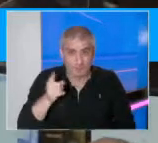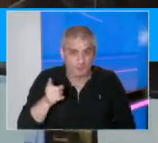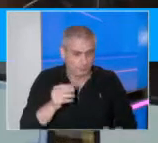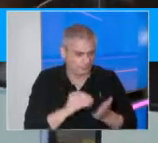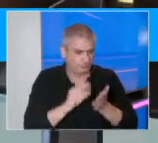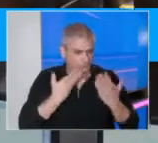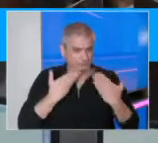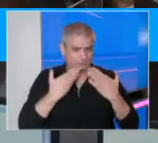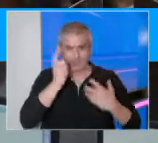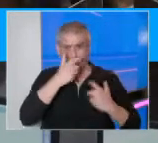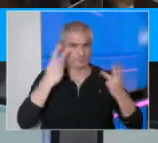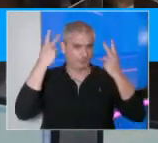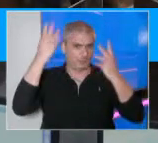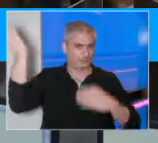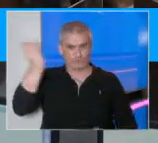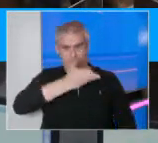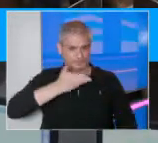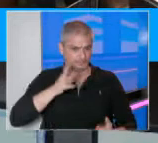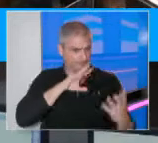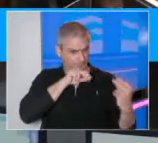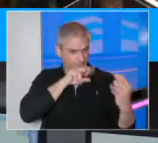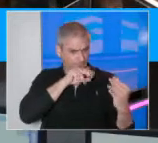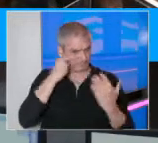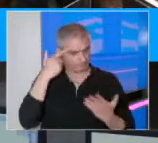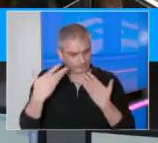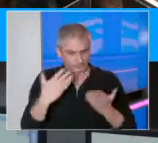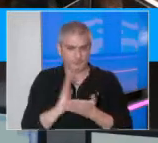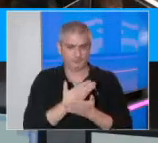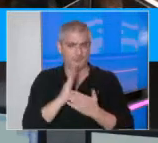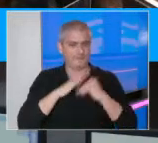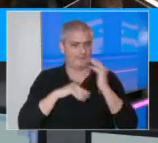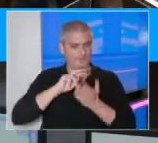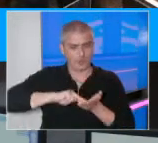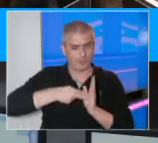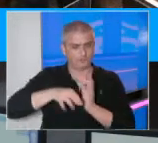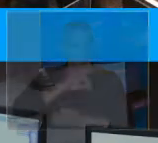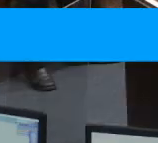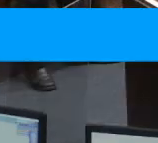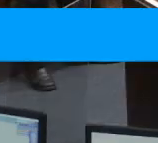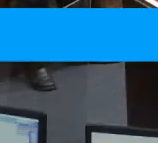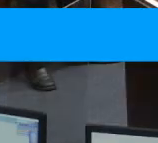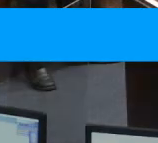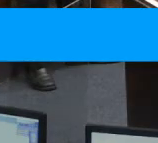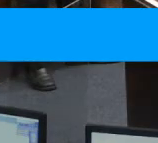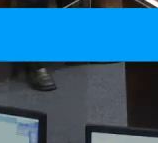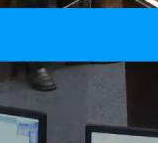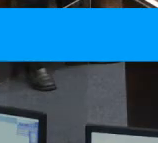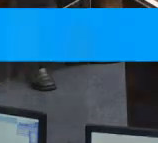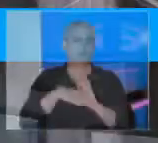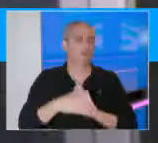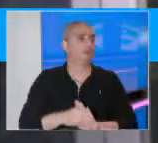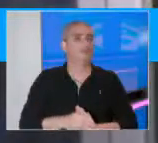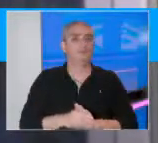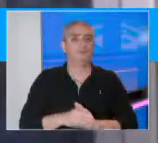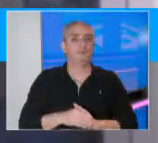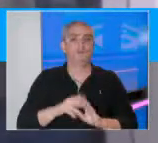זה יושבים רמי מעלה שם למעלה, שישבו ויחשבו ויבנו אסטרטגיה נכונה ויעשו סדרי עדיפויות, ויבינו שמערכת החינוך זה